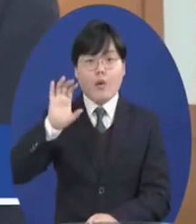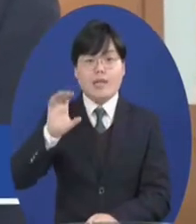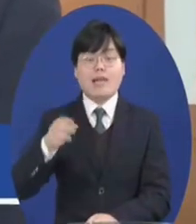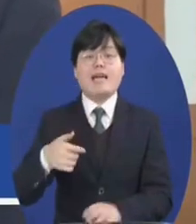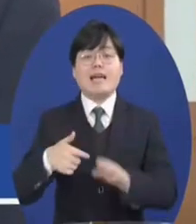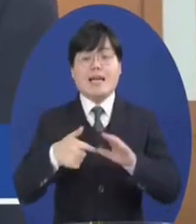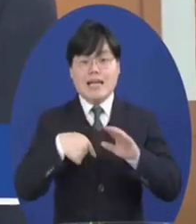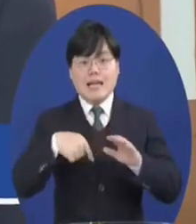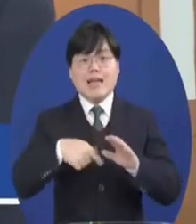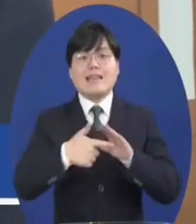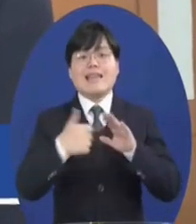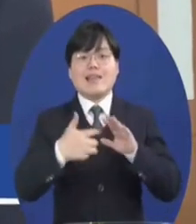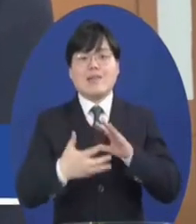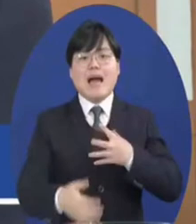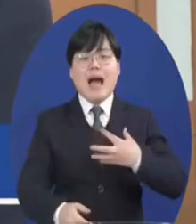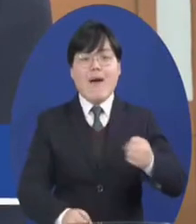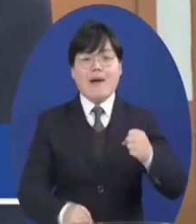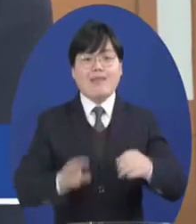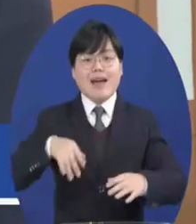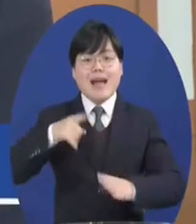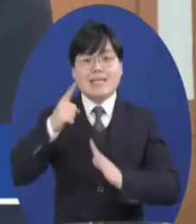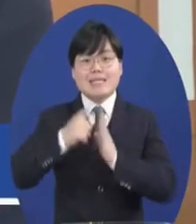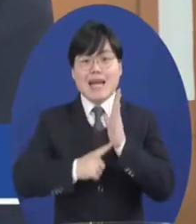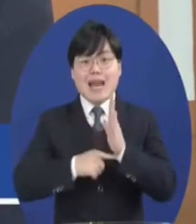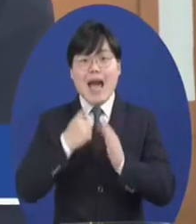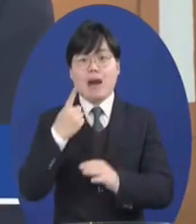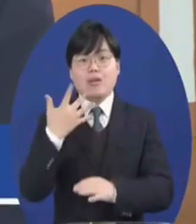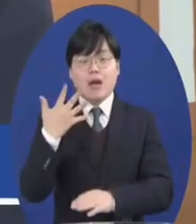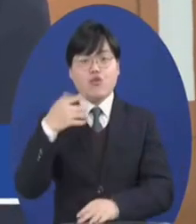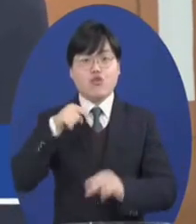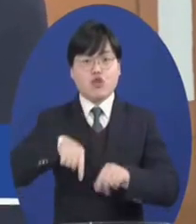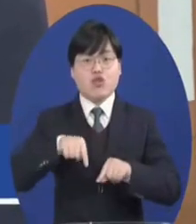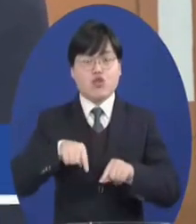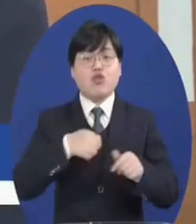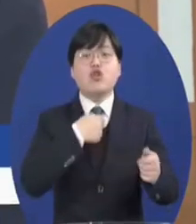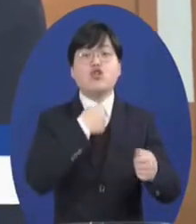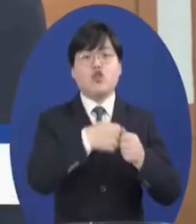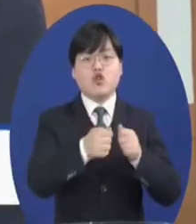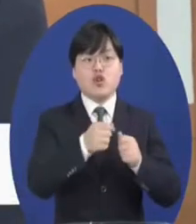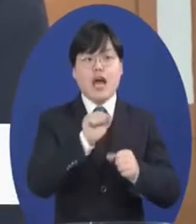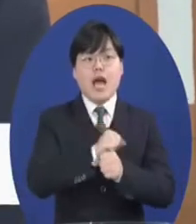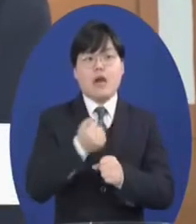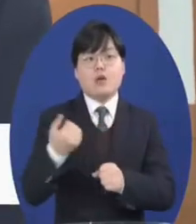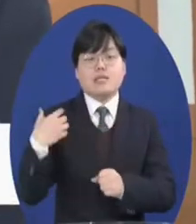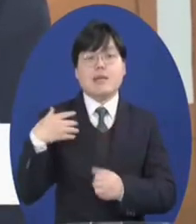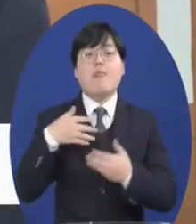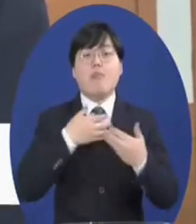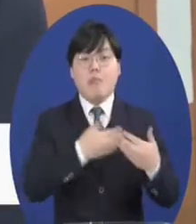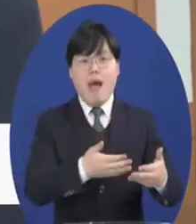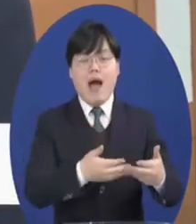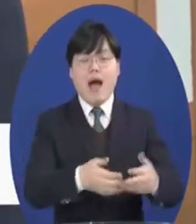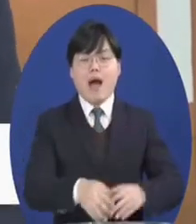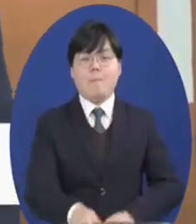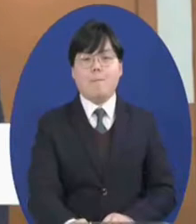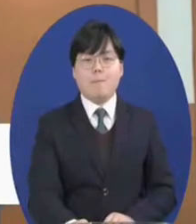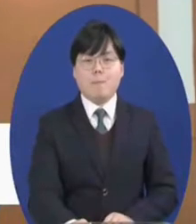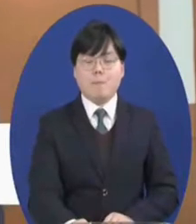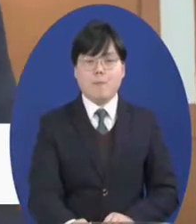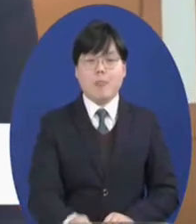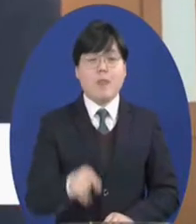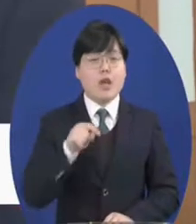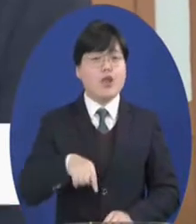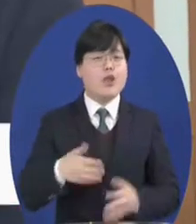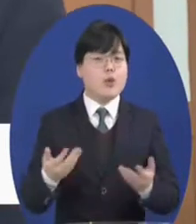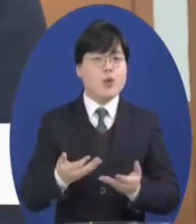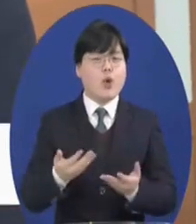авч улсын төсөвт одоо дараа сарынх нь 15-ны дотор төлөх үүрэгтэй гэдэг ийм хуулийн зохицуулалт бол явж байгаа.